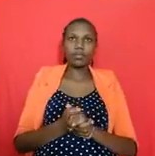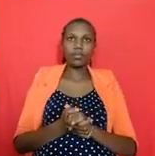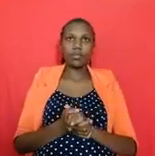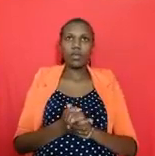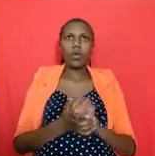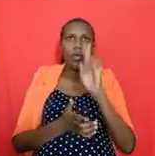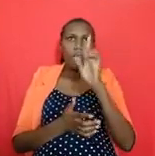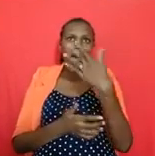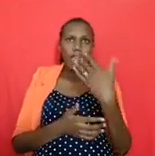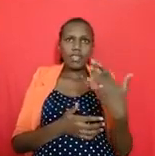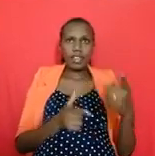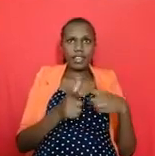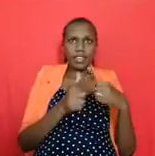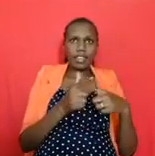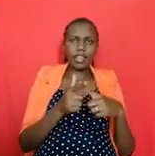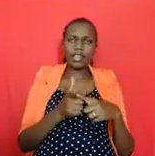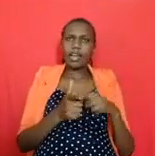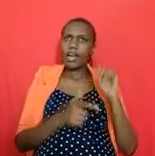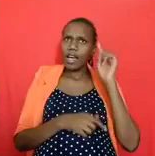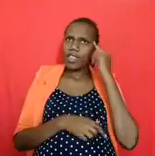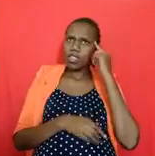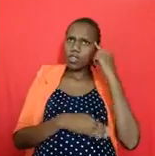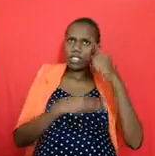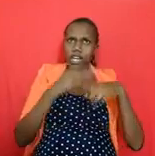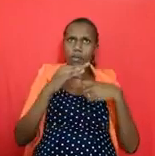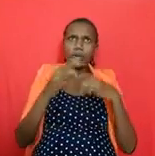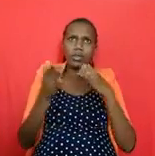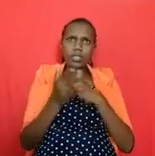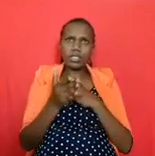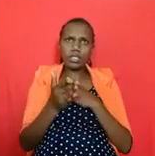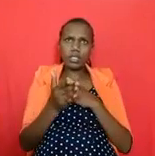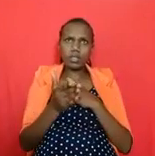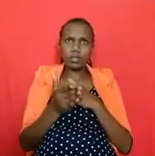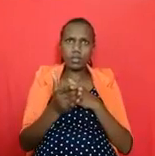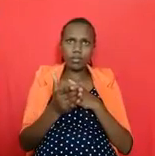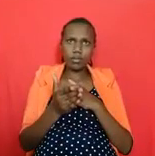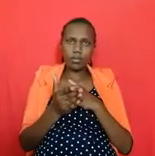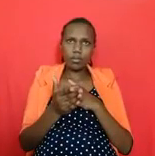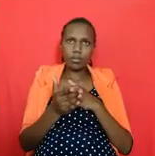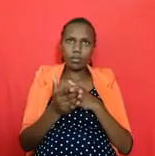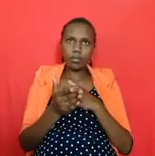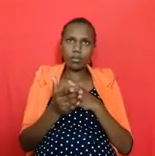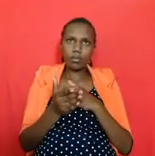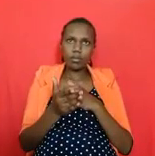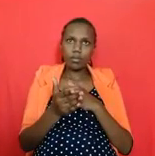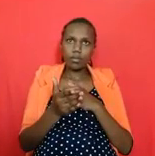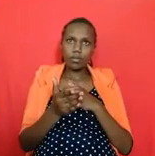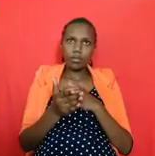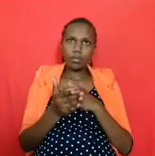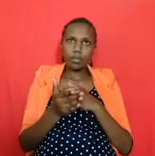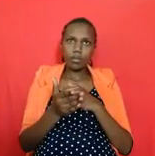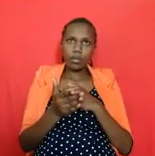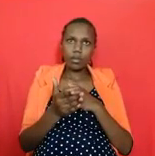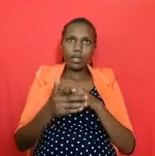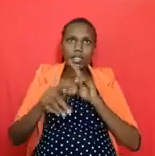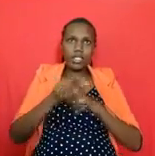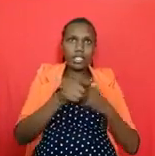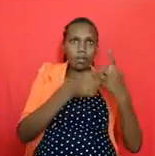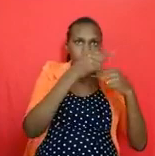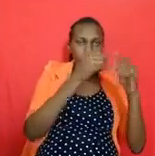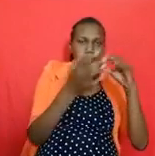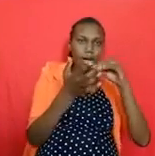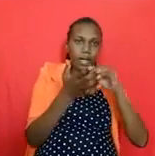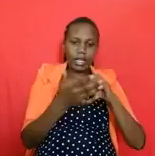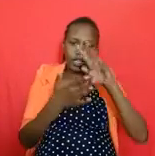udo cio giwoyoro uguo. Oria modu mukiaragia na modu Rira ndiro kete ningi